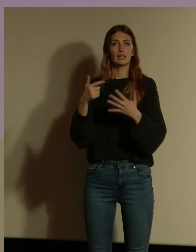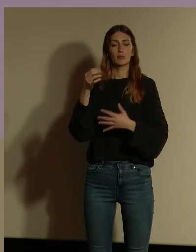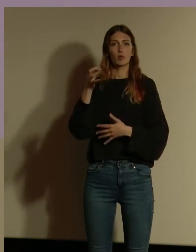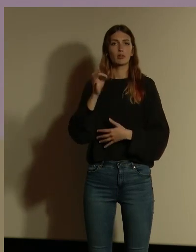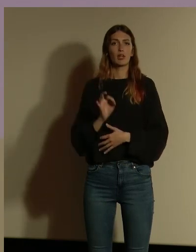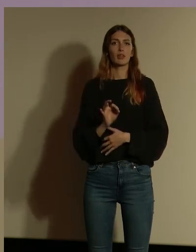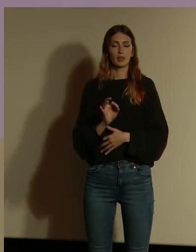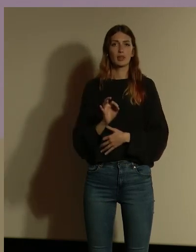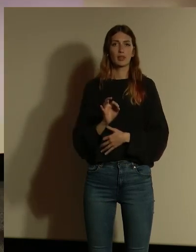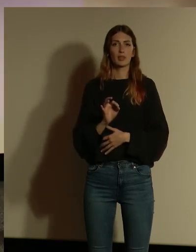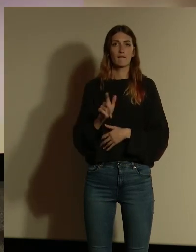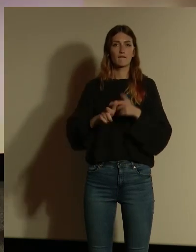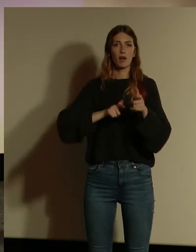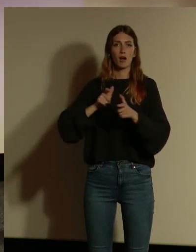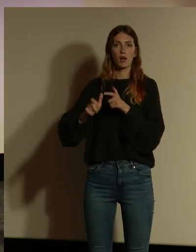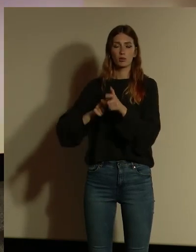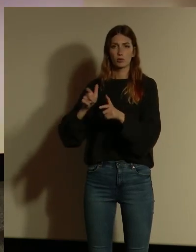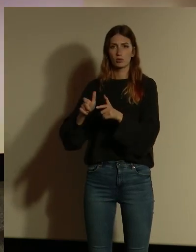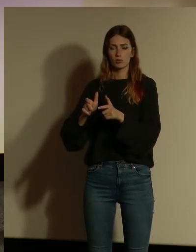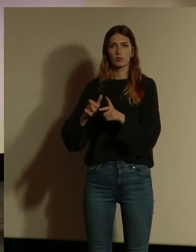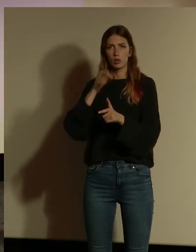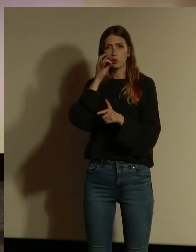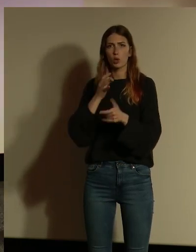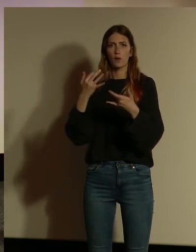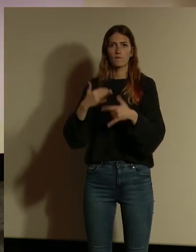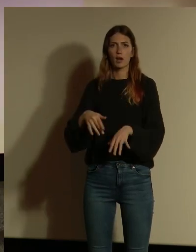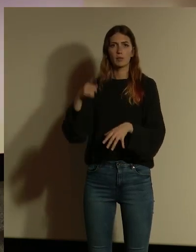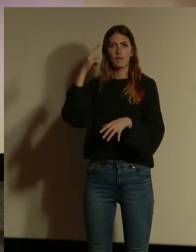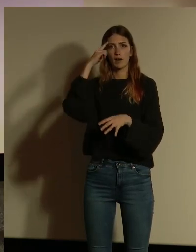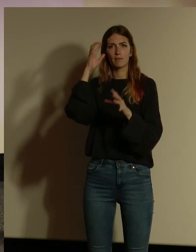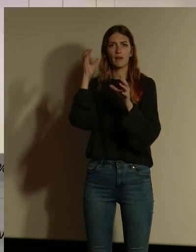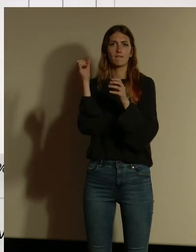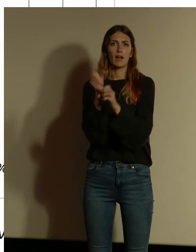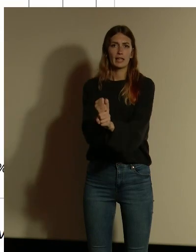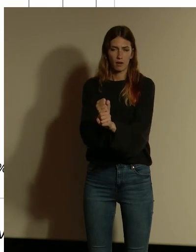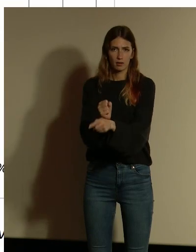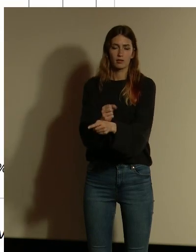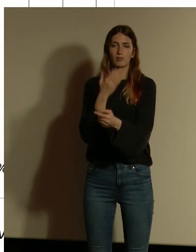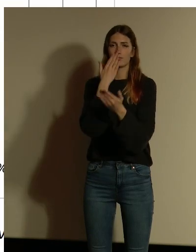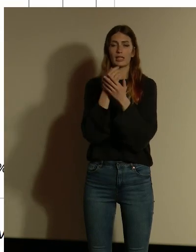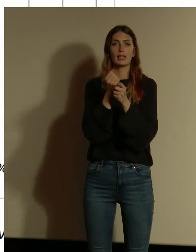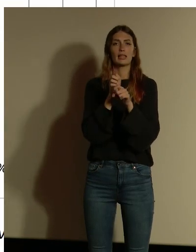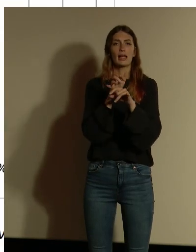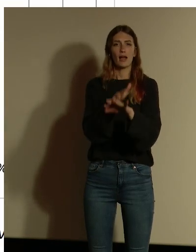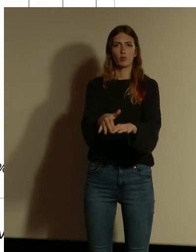77% vastanutest on kogenud vaimset vägivalda nagu tegevustest väljajätmine,